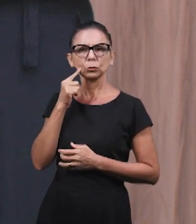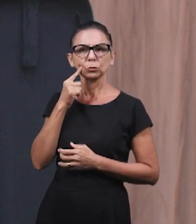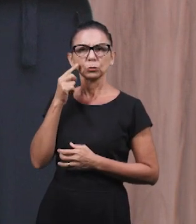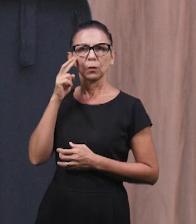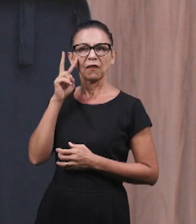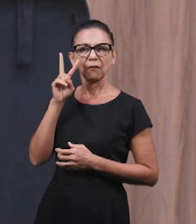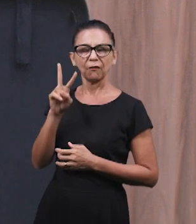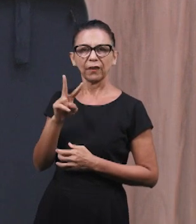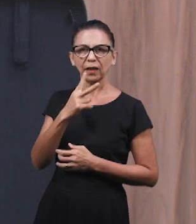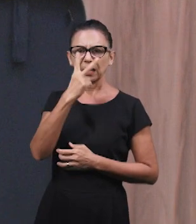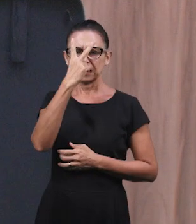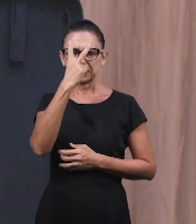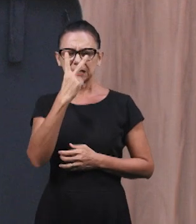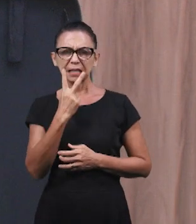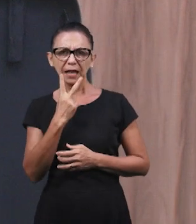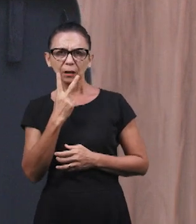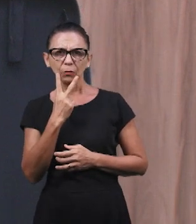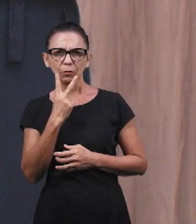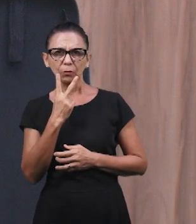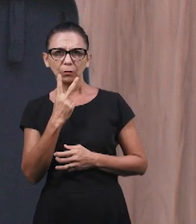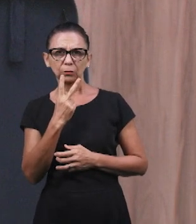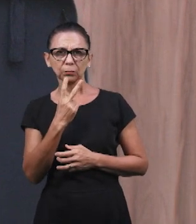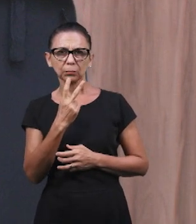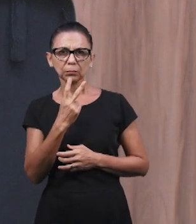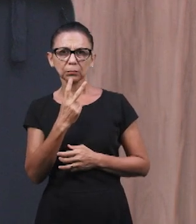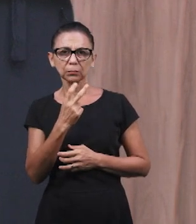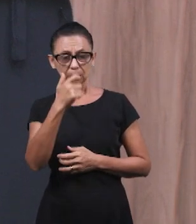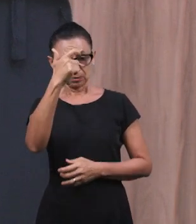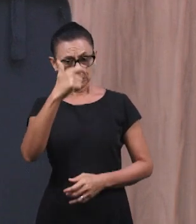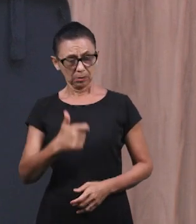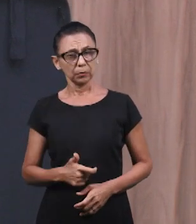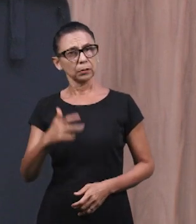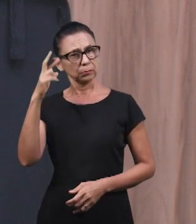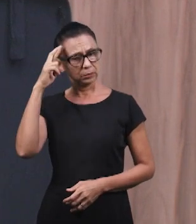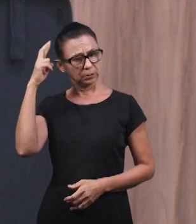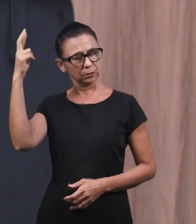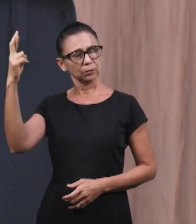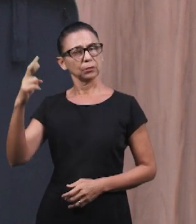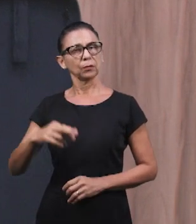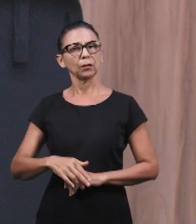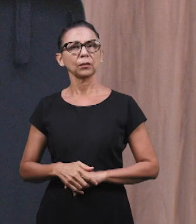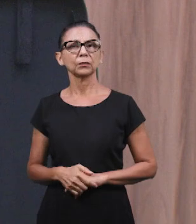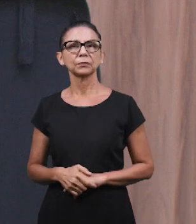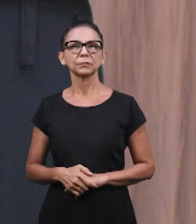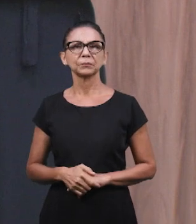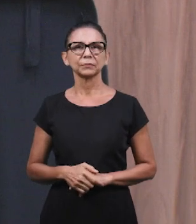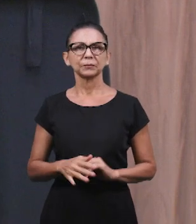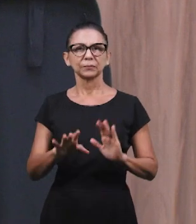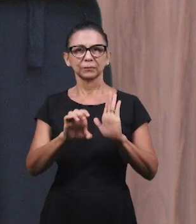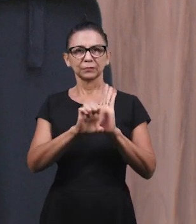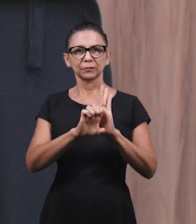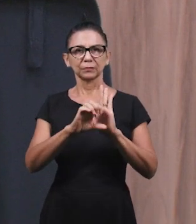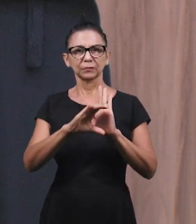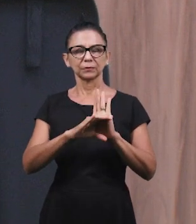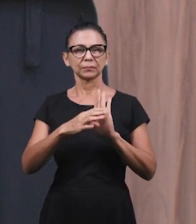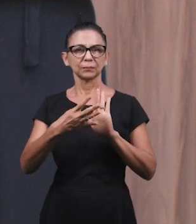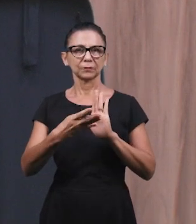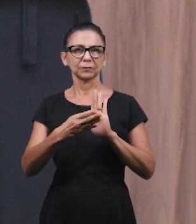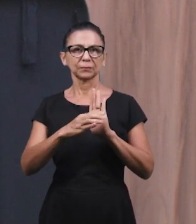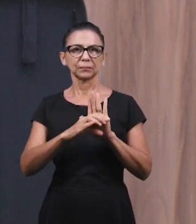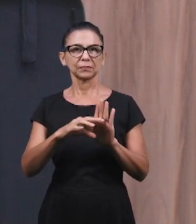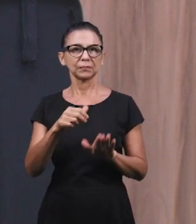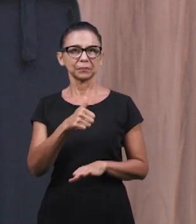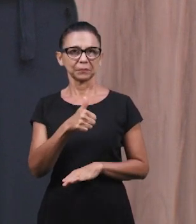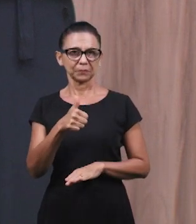muet, l'aveugle, celui qui voit? Ce n'est pas moi, le Seigneur. Cette parole du Seigneur se trouve dans le livre d'Exode,